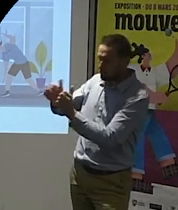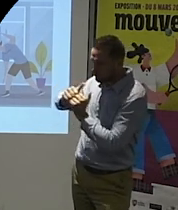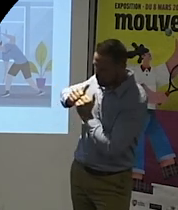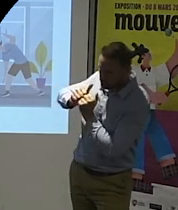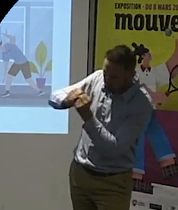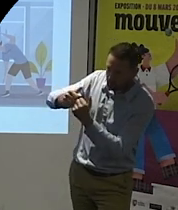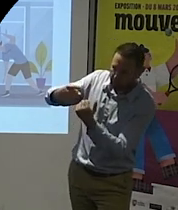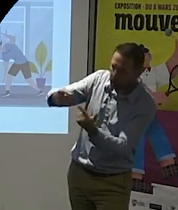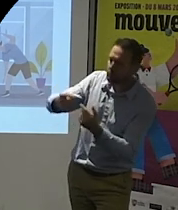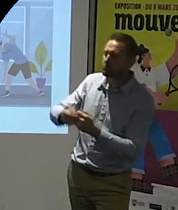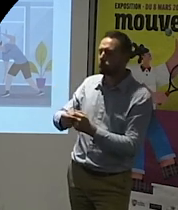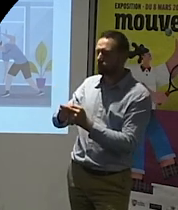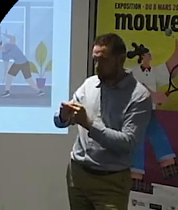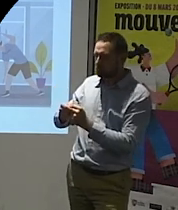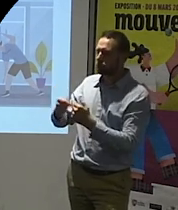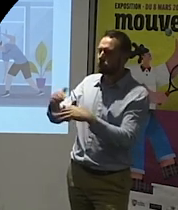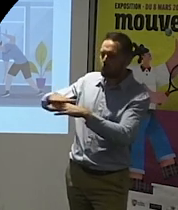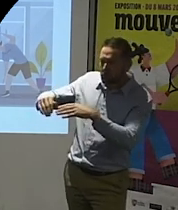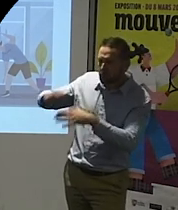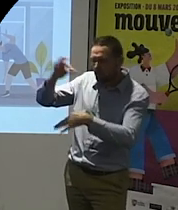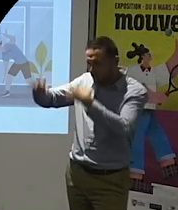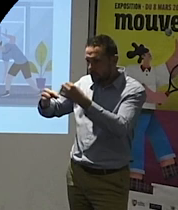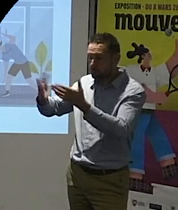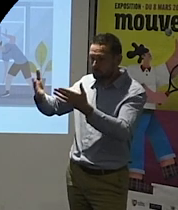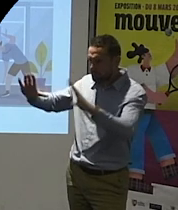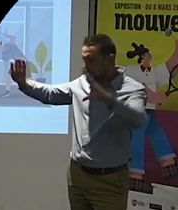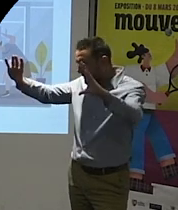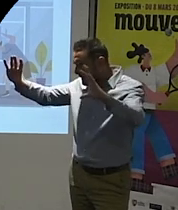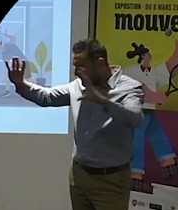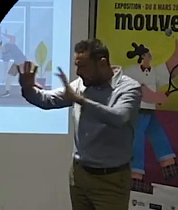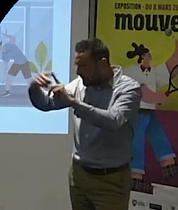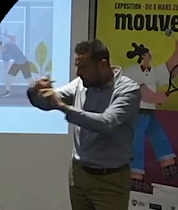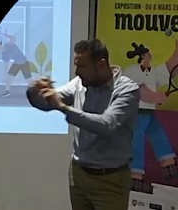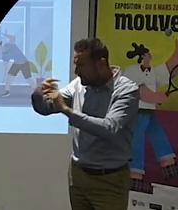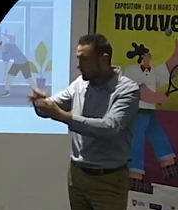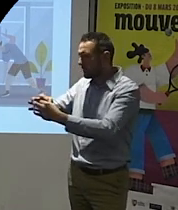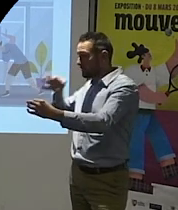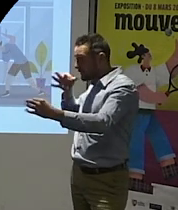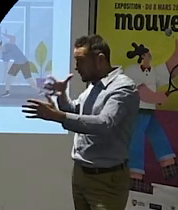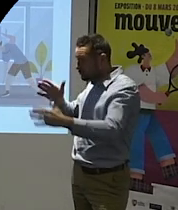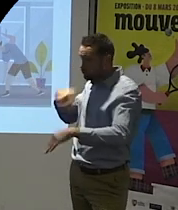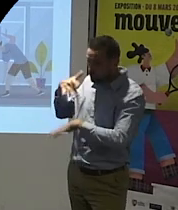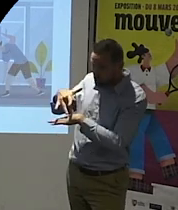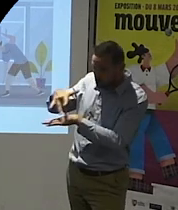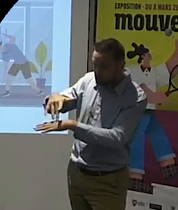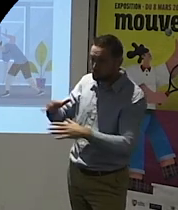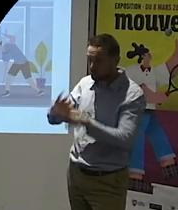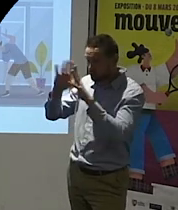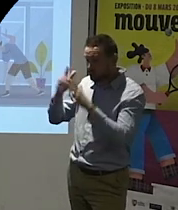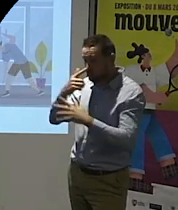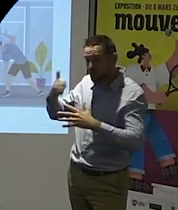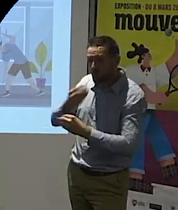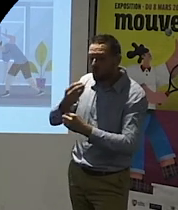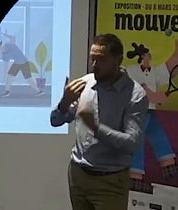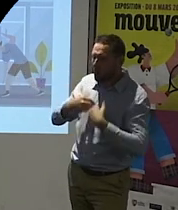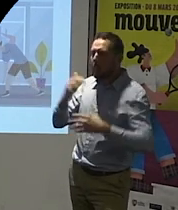pour découvrir. Donc, la cible, la flèche, c'était super. Bon, moi, pas très doué, mais enfin, c'était super.